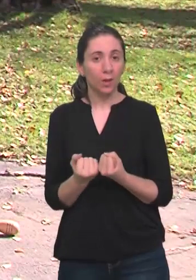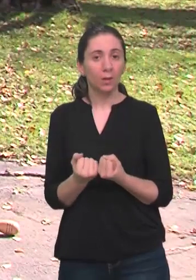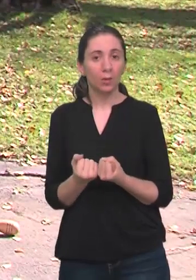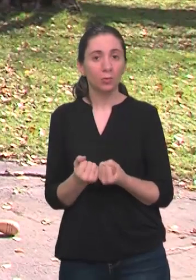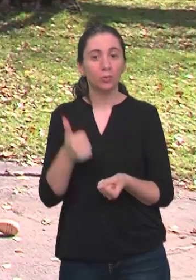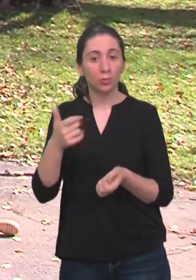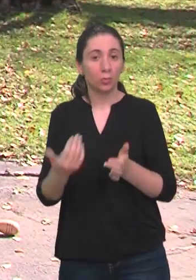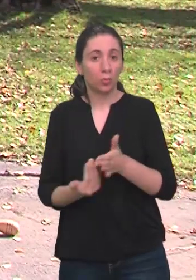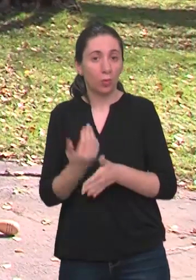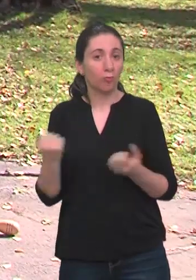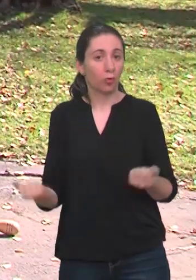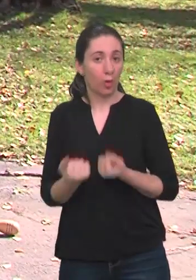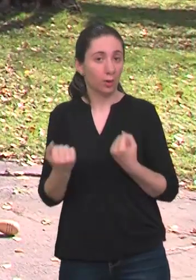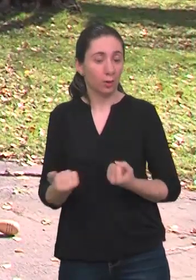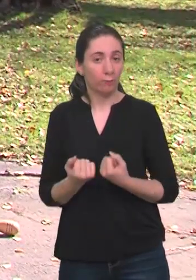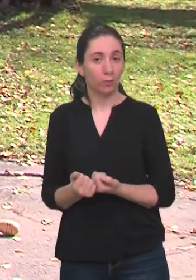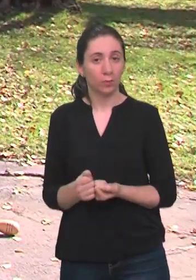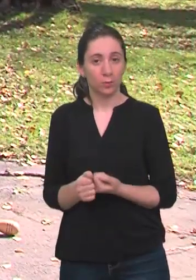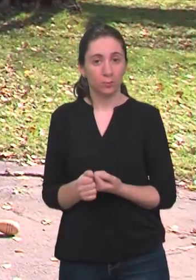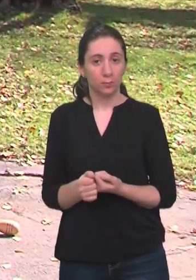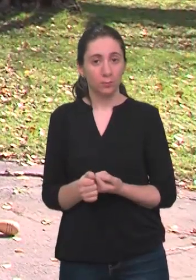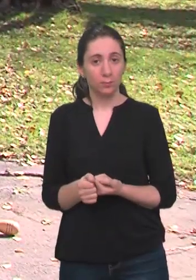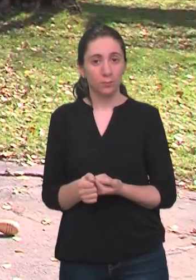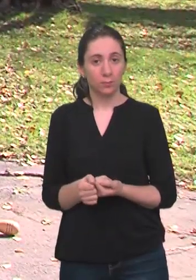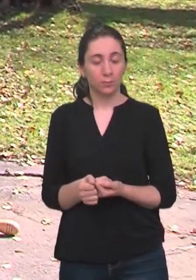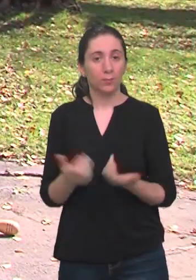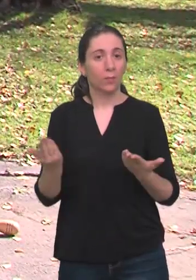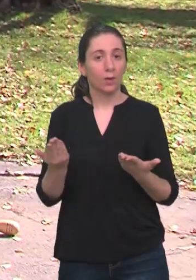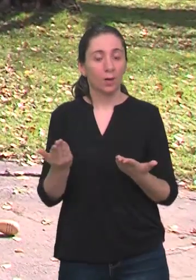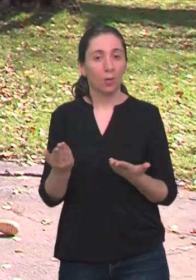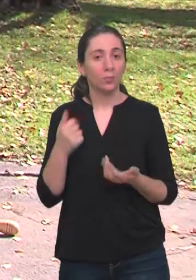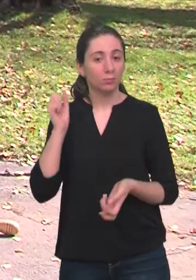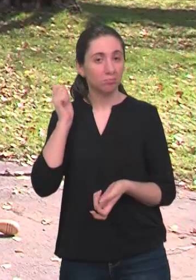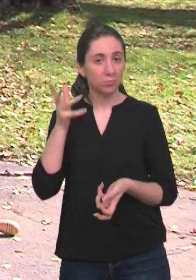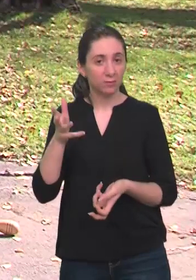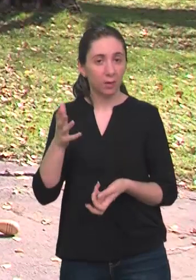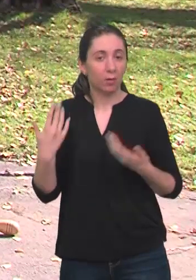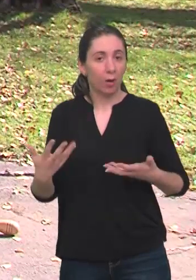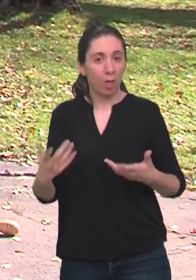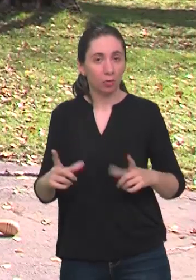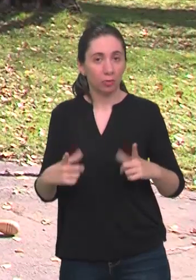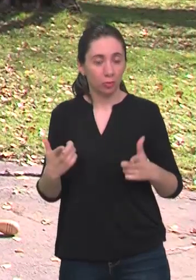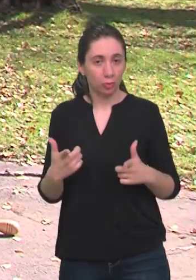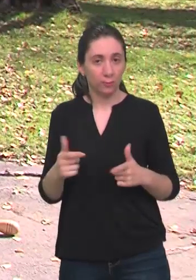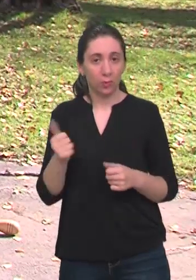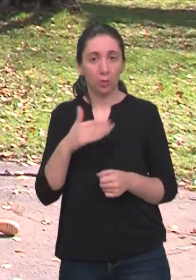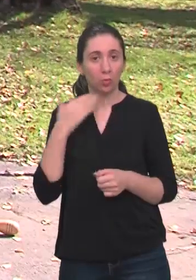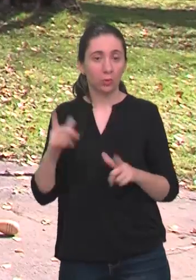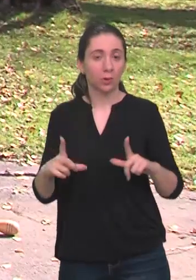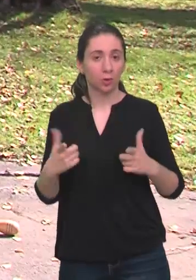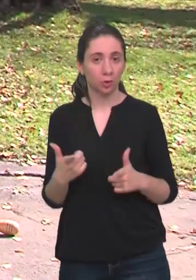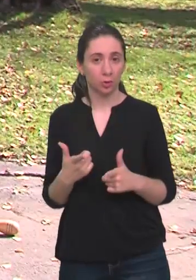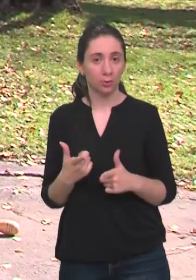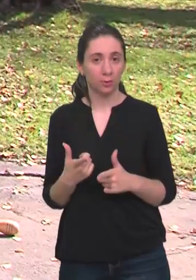jednu novu aktivnost kako bi si svaki dan olakšali život, jer dosta je život